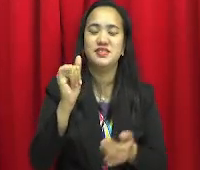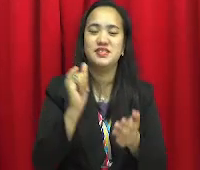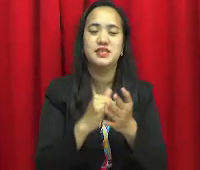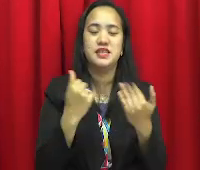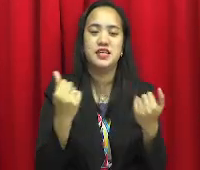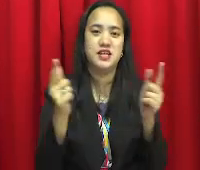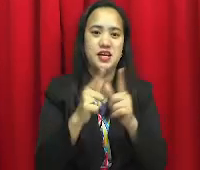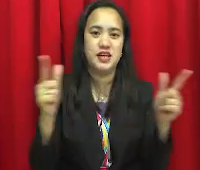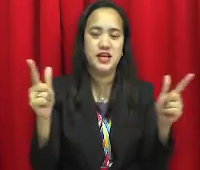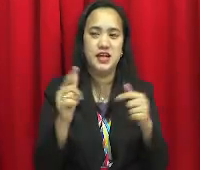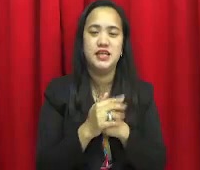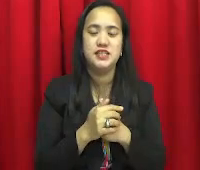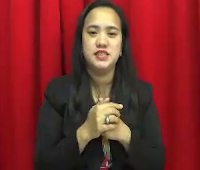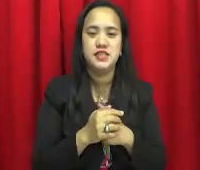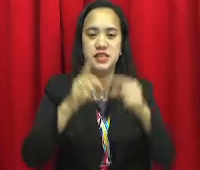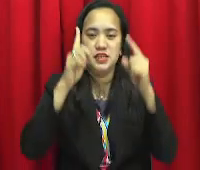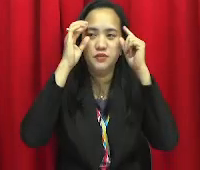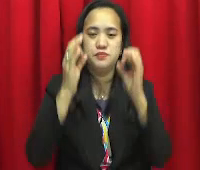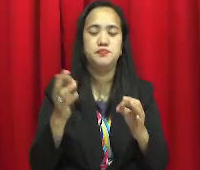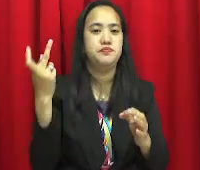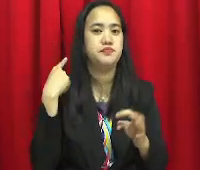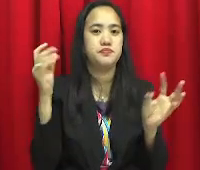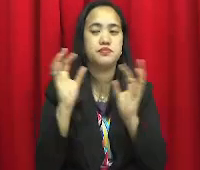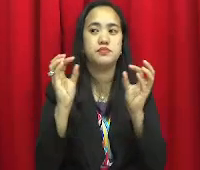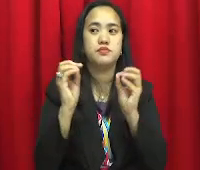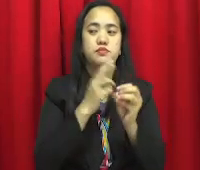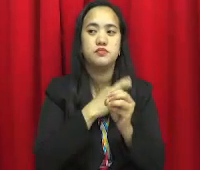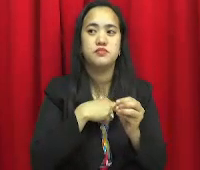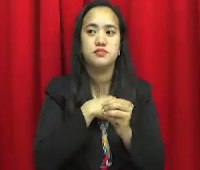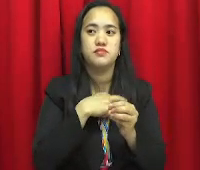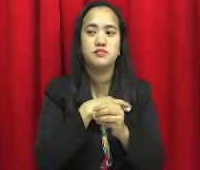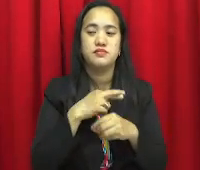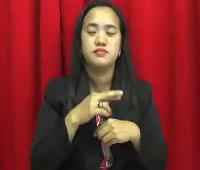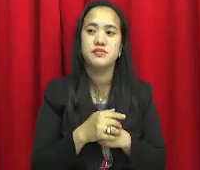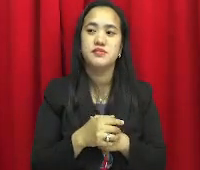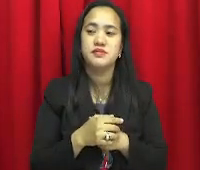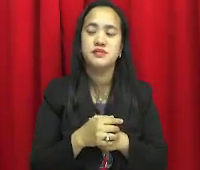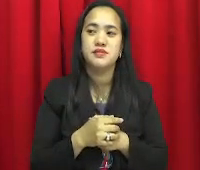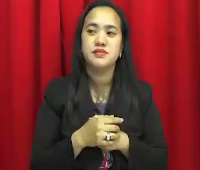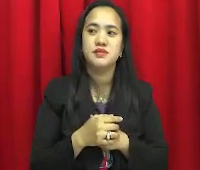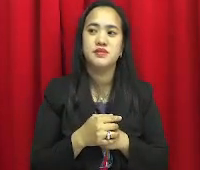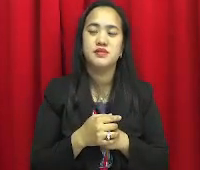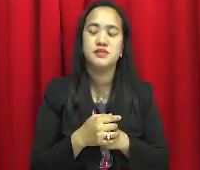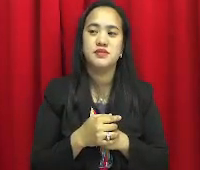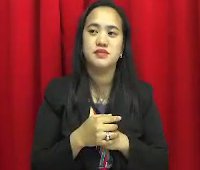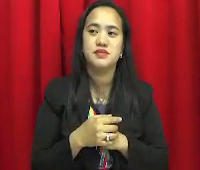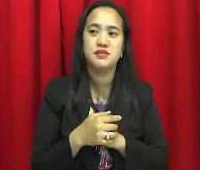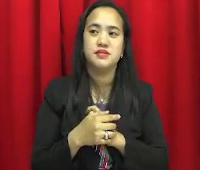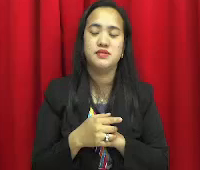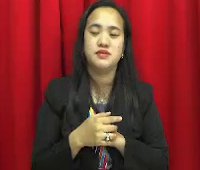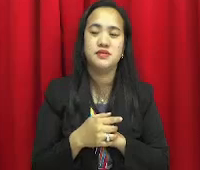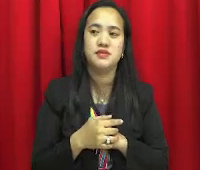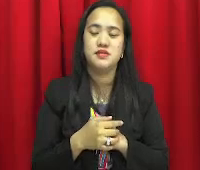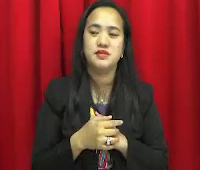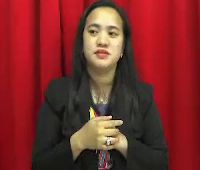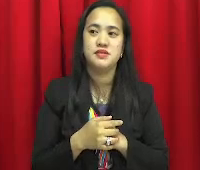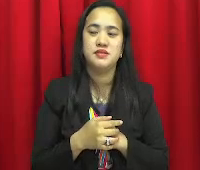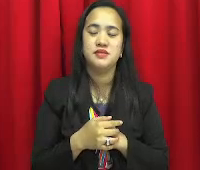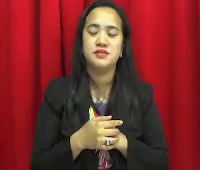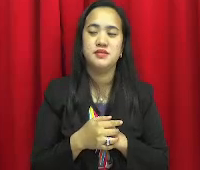Leslie. No regrets din ako sa decision kong umuwi. Ito, malalaking talaga to. Oh, abroad diba? Yan si Ma'am. Oh, from abroad.